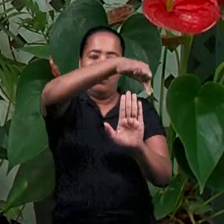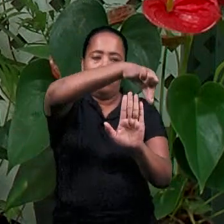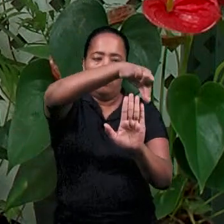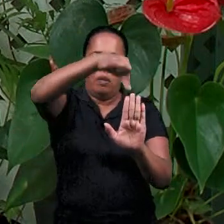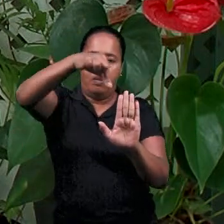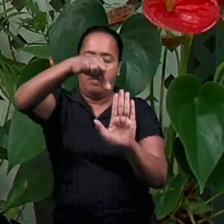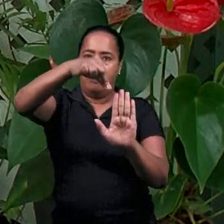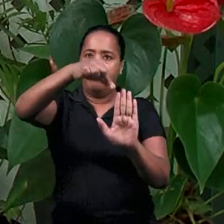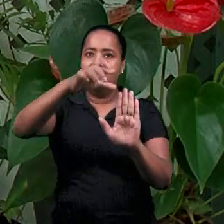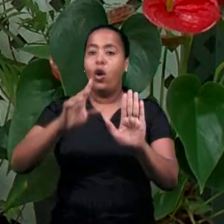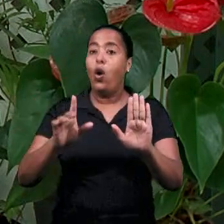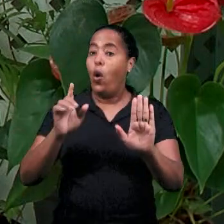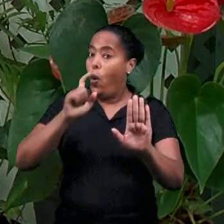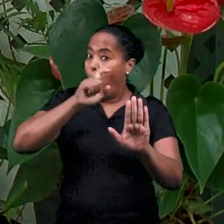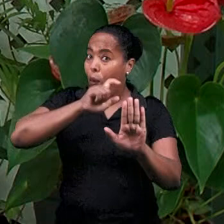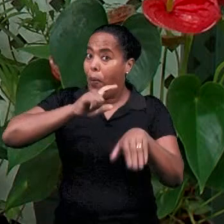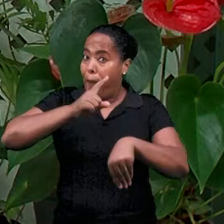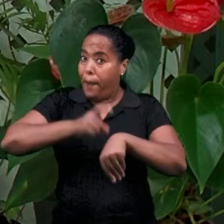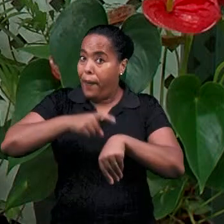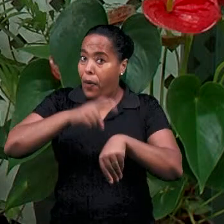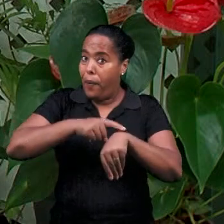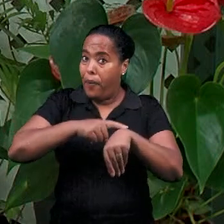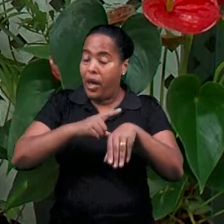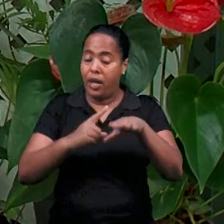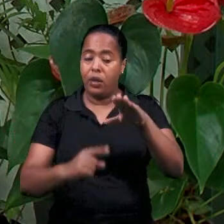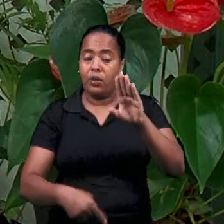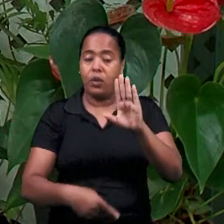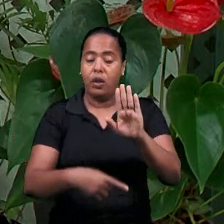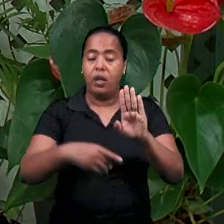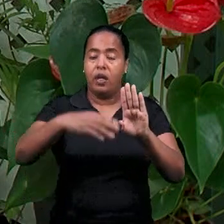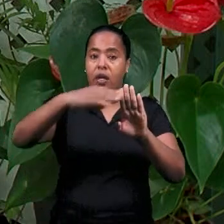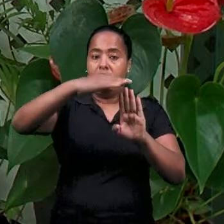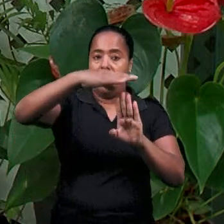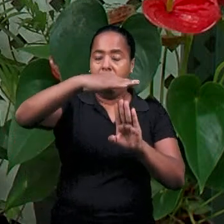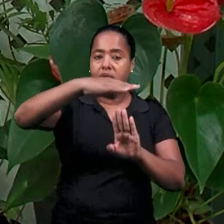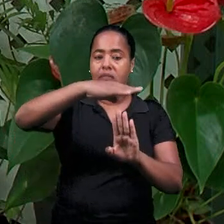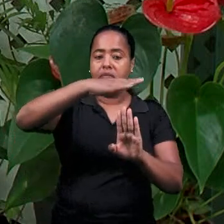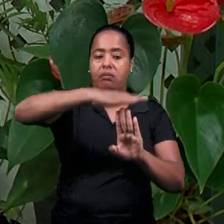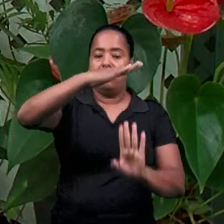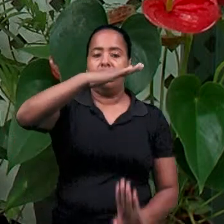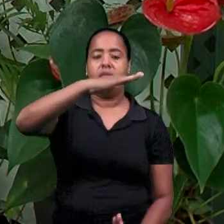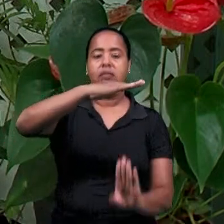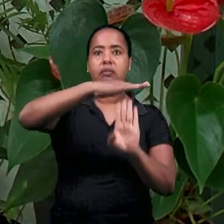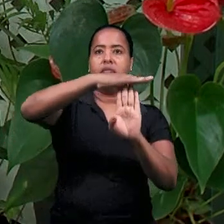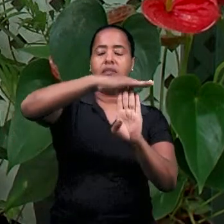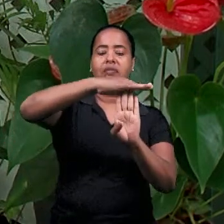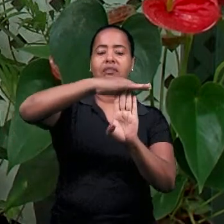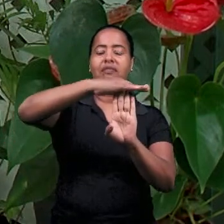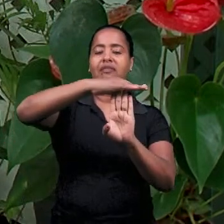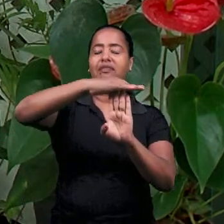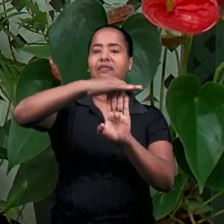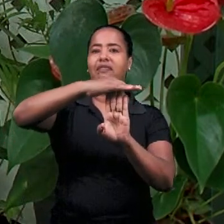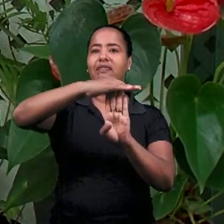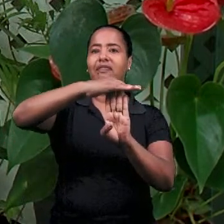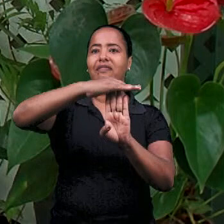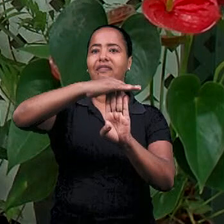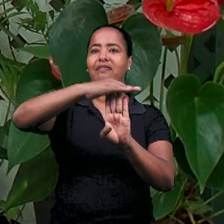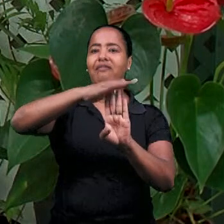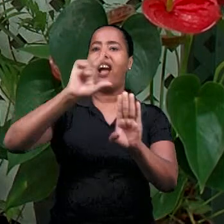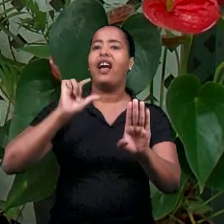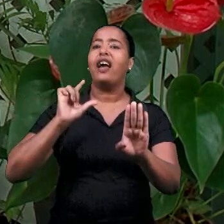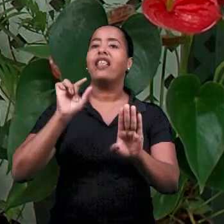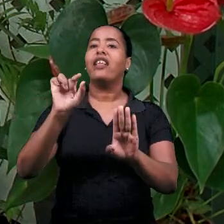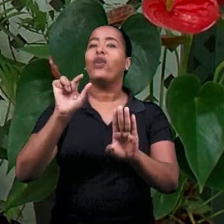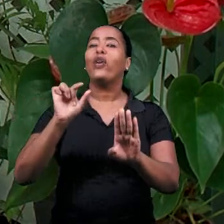les linteaux. Regardez, la porte ici. Quand je projette celui-là avec celui-là, qu'est-ce que j'ai? Qu'est-ce que